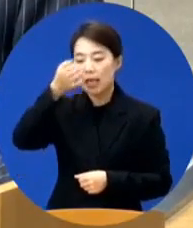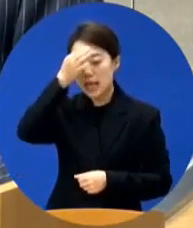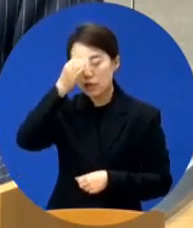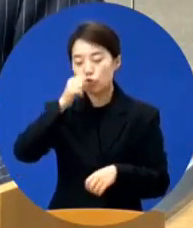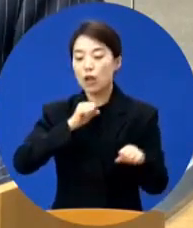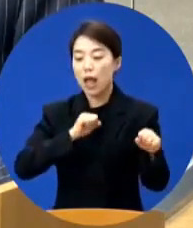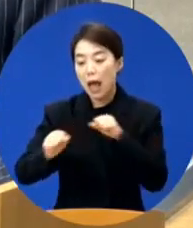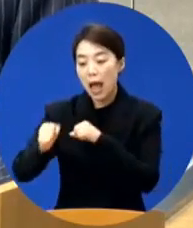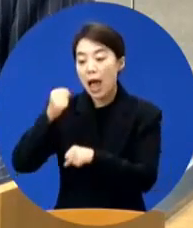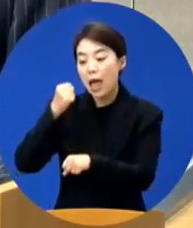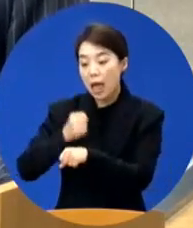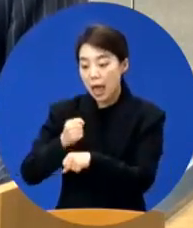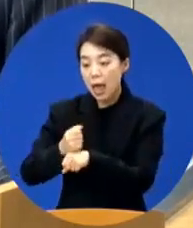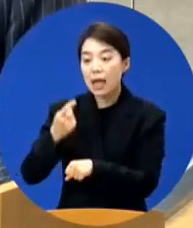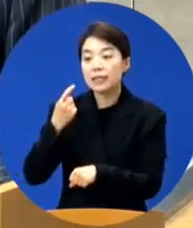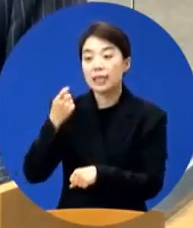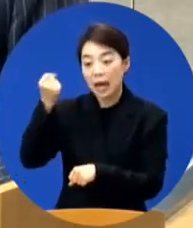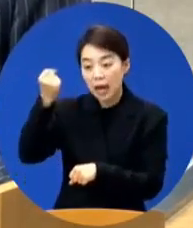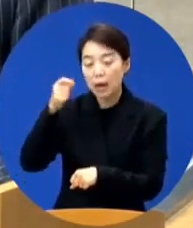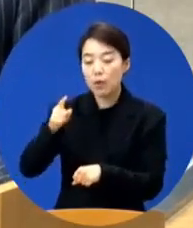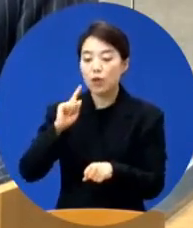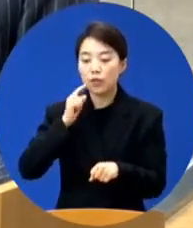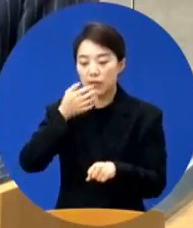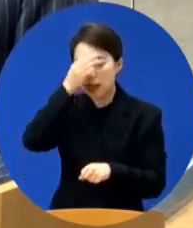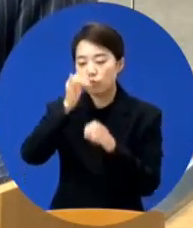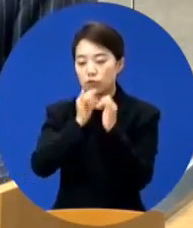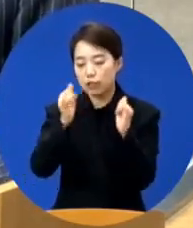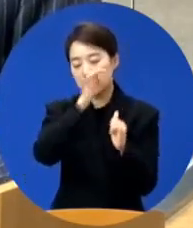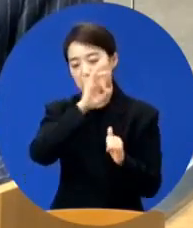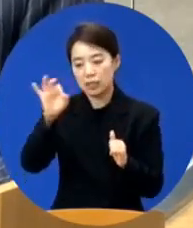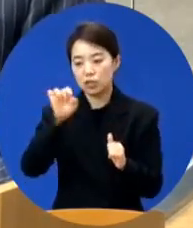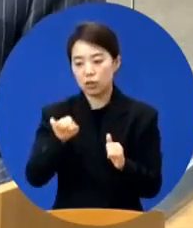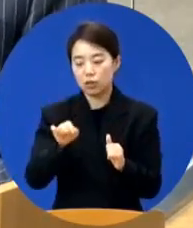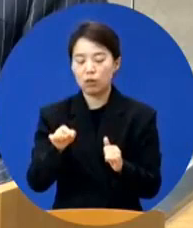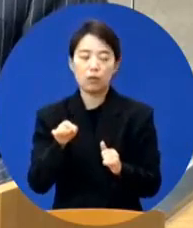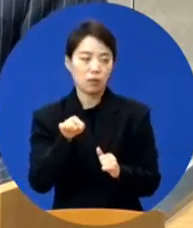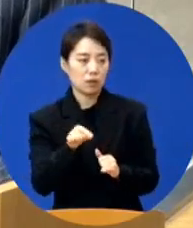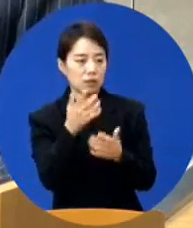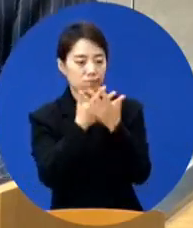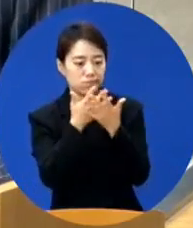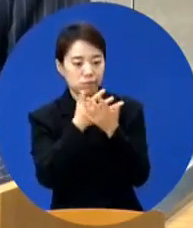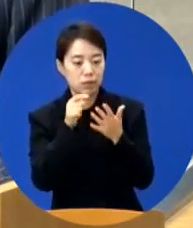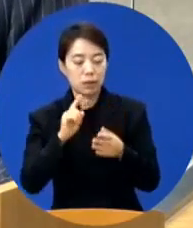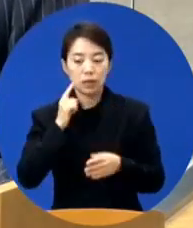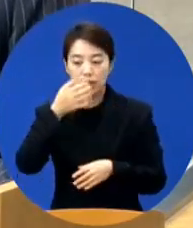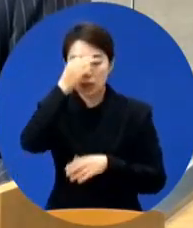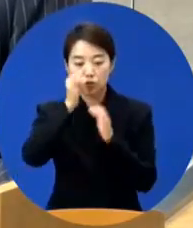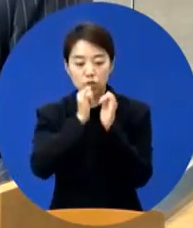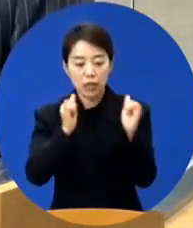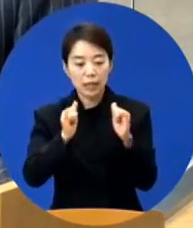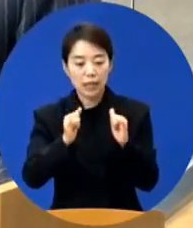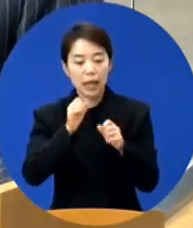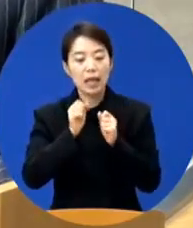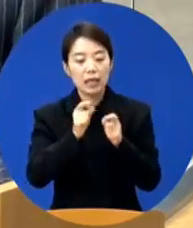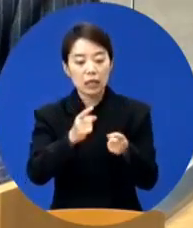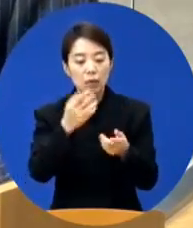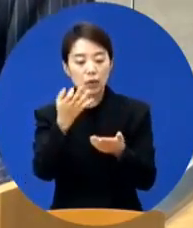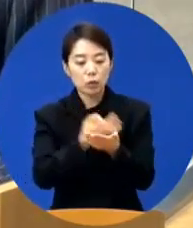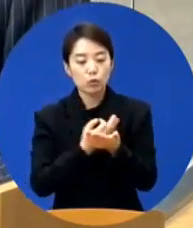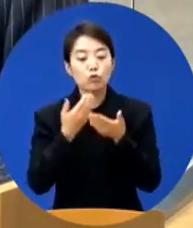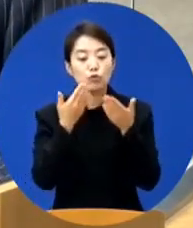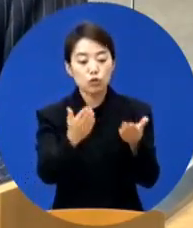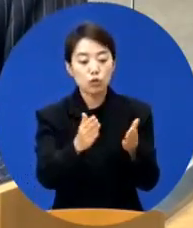생각합니다. 그렇죠? 예. 상당히 모호하죠. 자, 그다음에 예술인한테 기회 소득을 제공하는 거는 사회적 가치